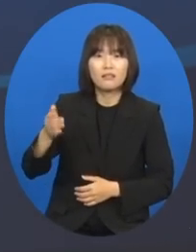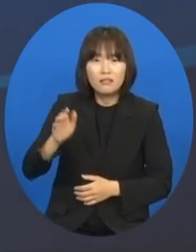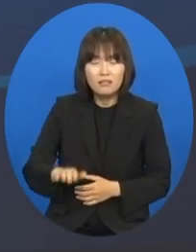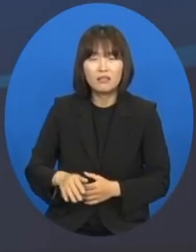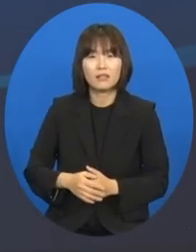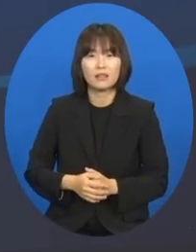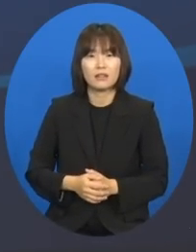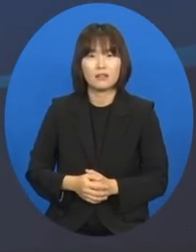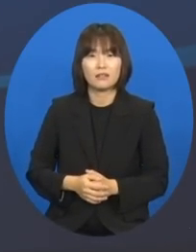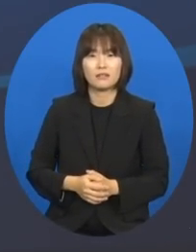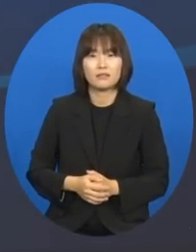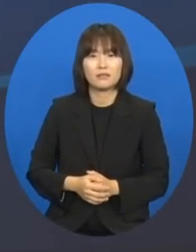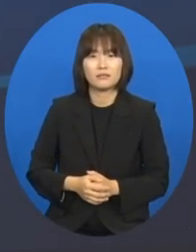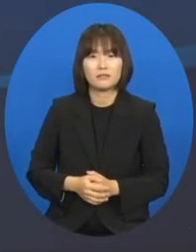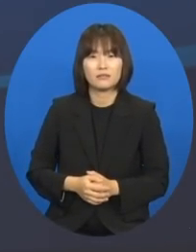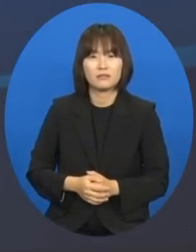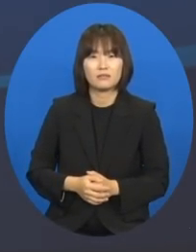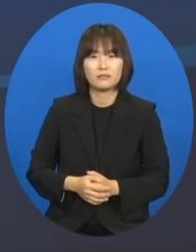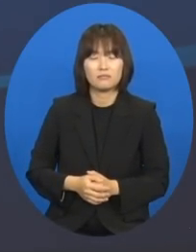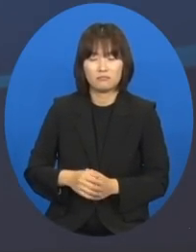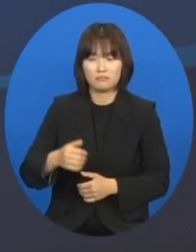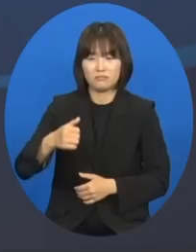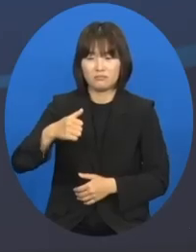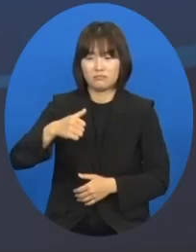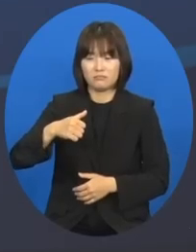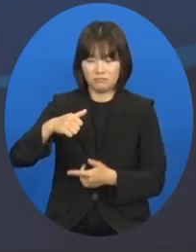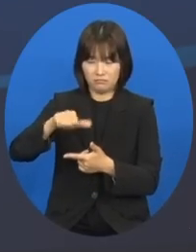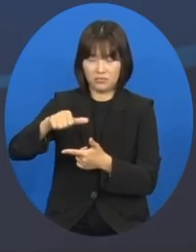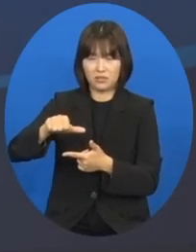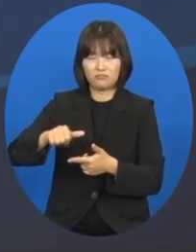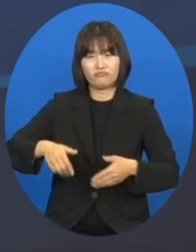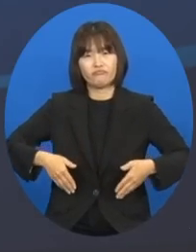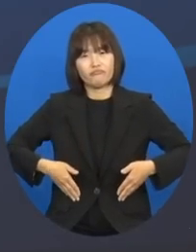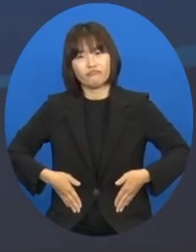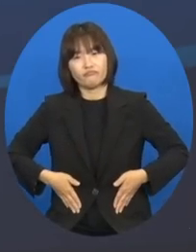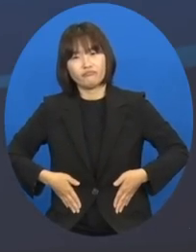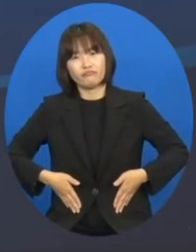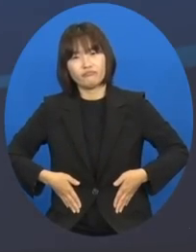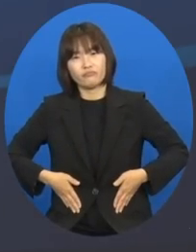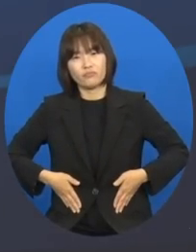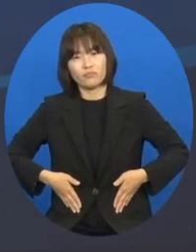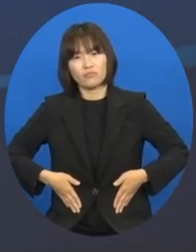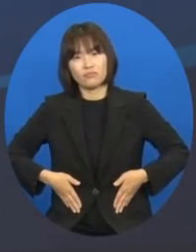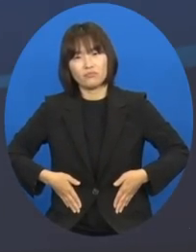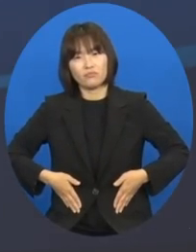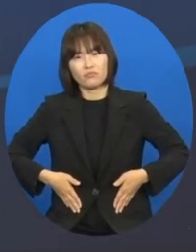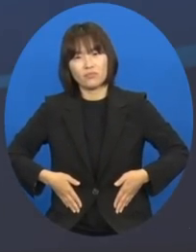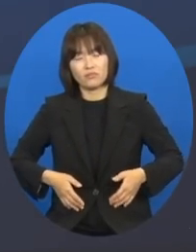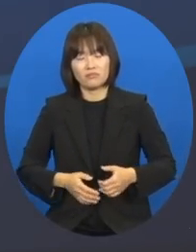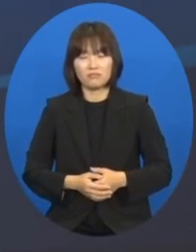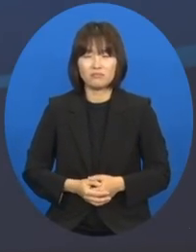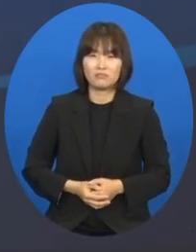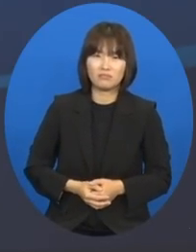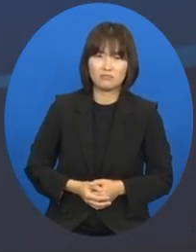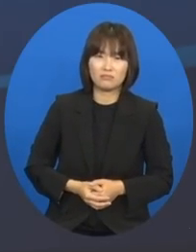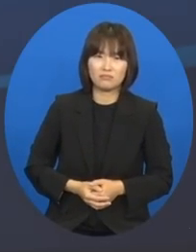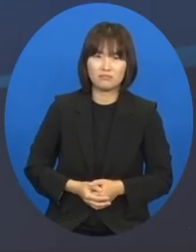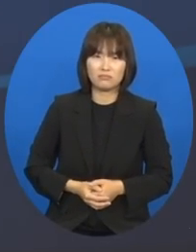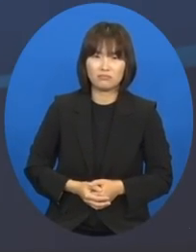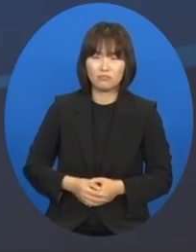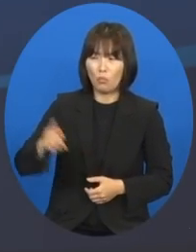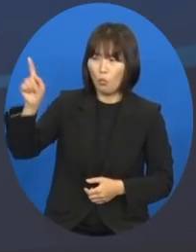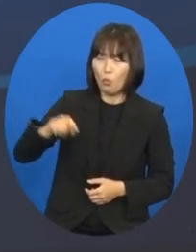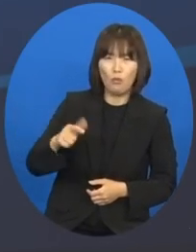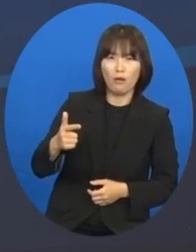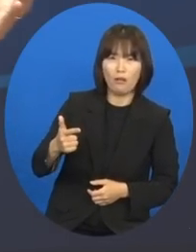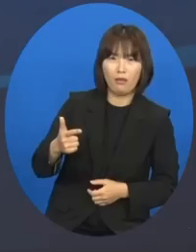두 손을 이렇게 포켓에 넣고 굉장히 떨떠름한 표정으로 오지를 않으려고 그러는